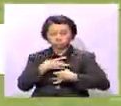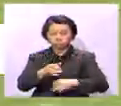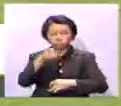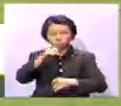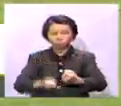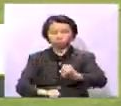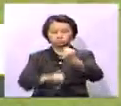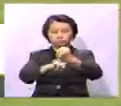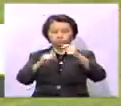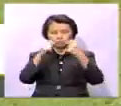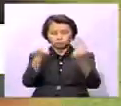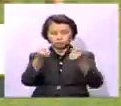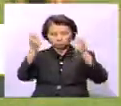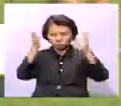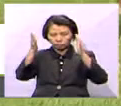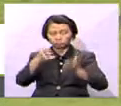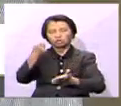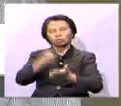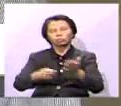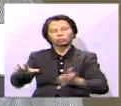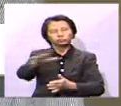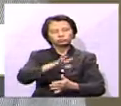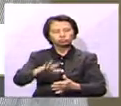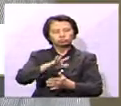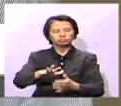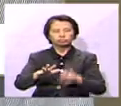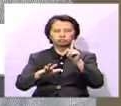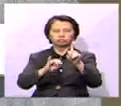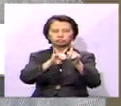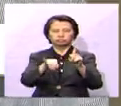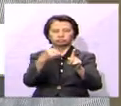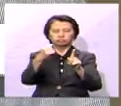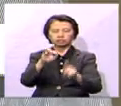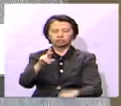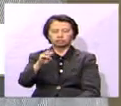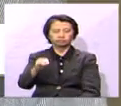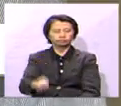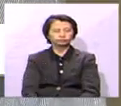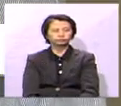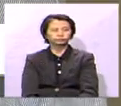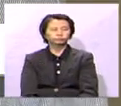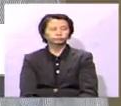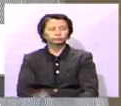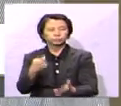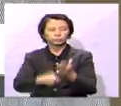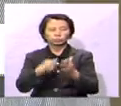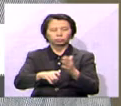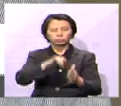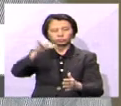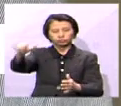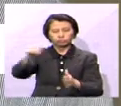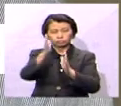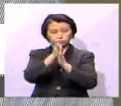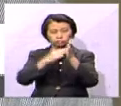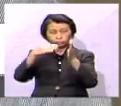menaja skuad negara kos keseluruhan dianggarkan R juta kos tu kalau ke New Zealand tu hampir